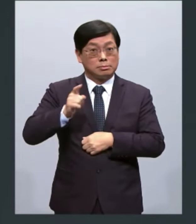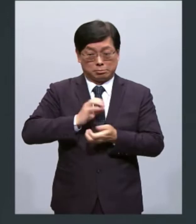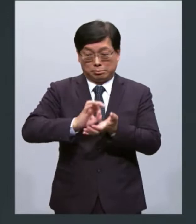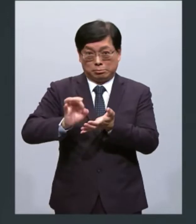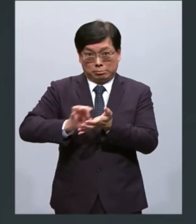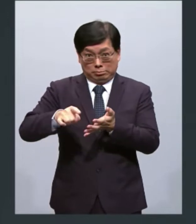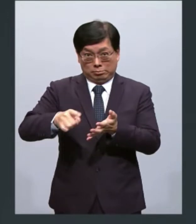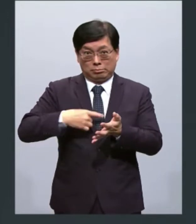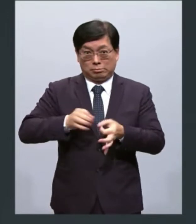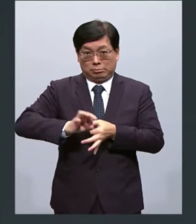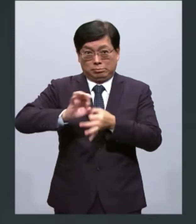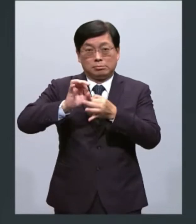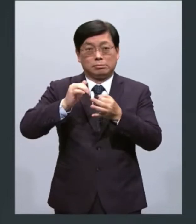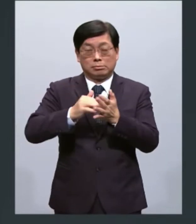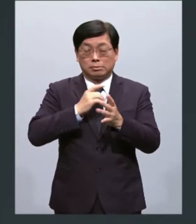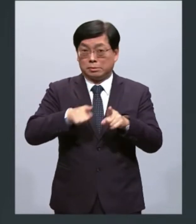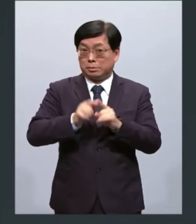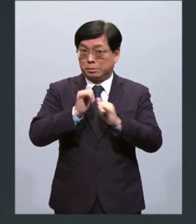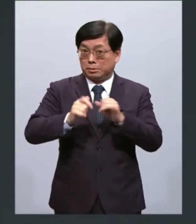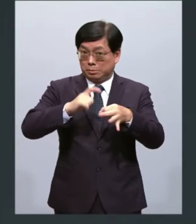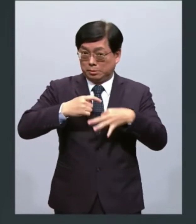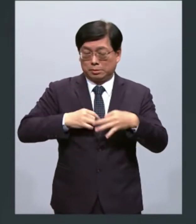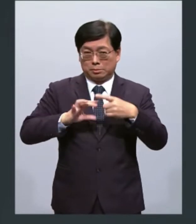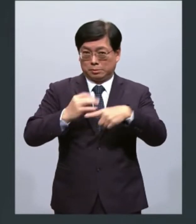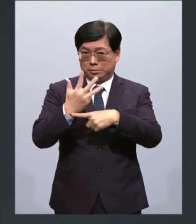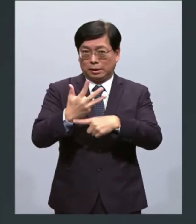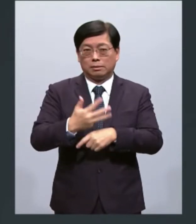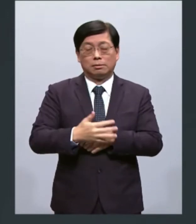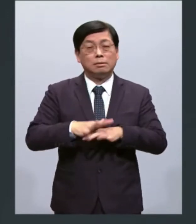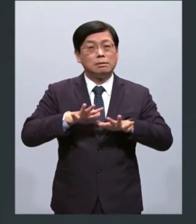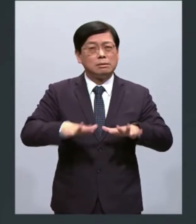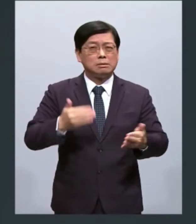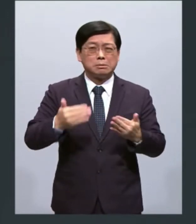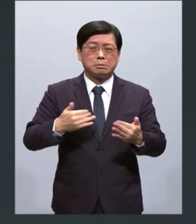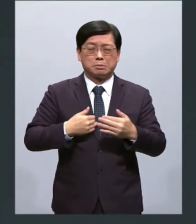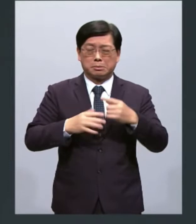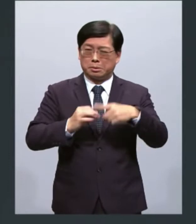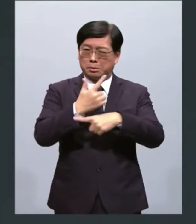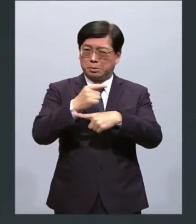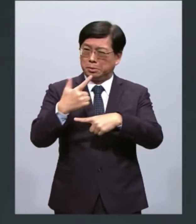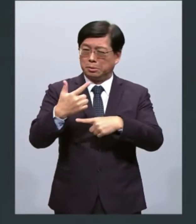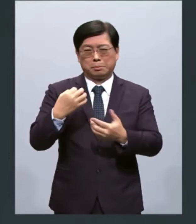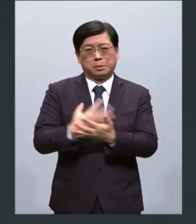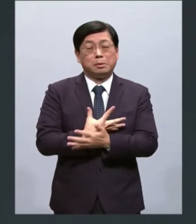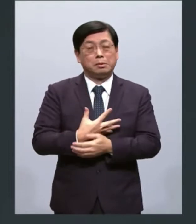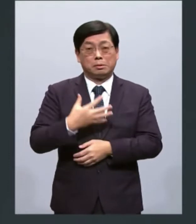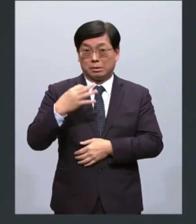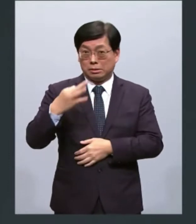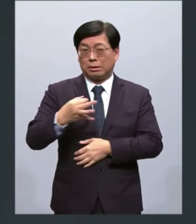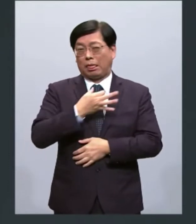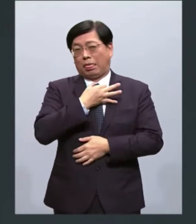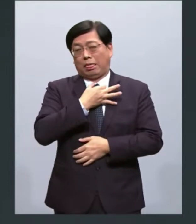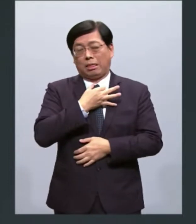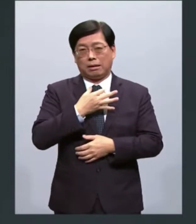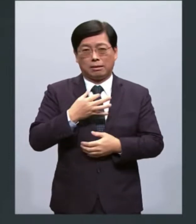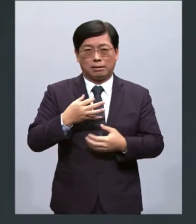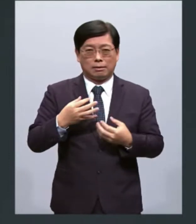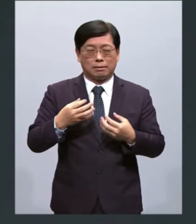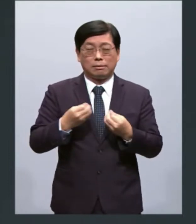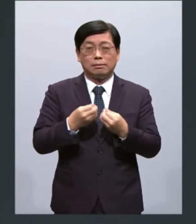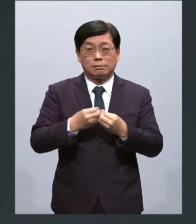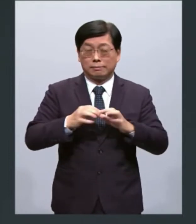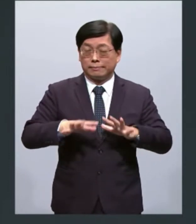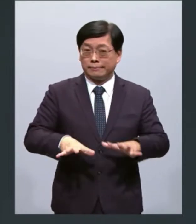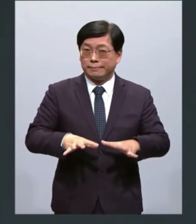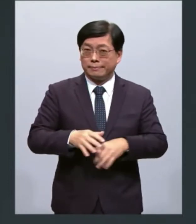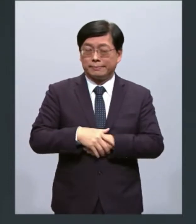的到 GDP 的 8%， 目前只有 6.6%， 因为钱不够多，所以事实上在